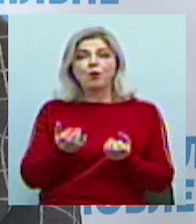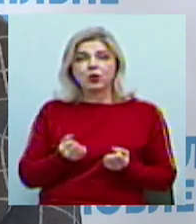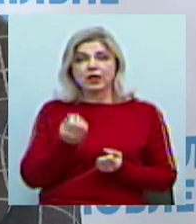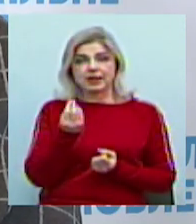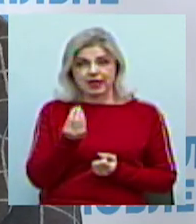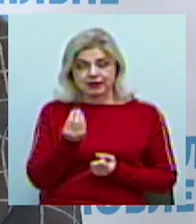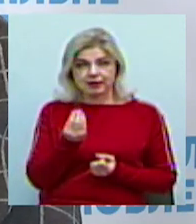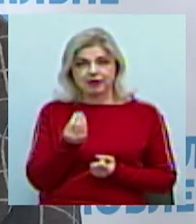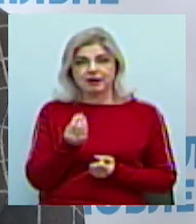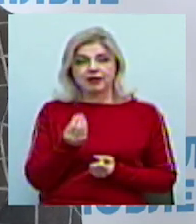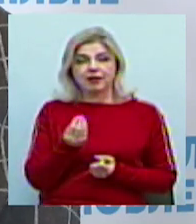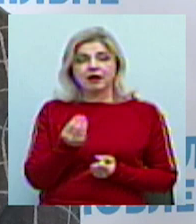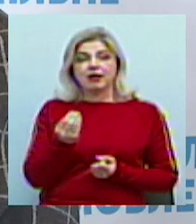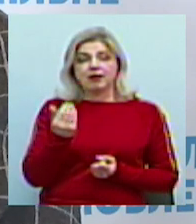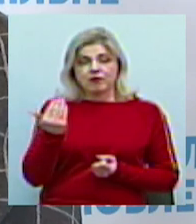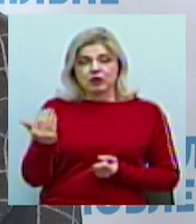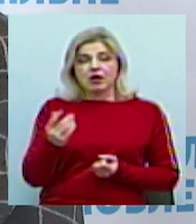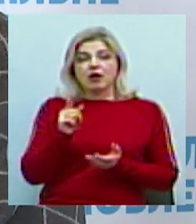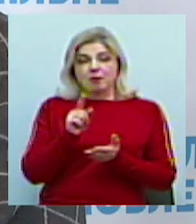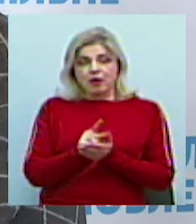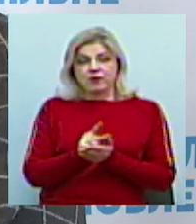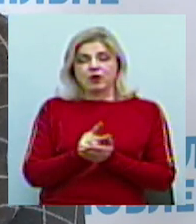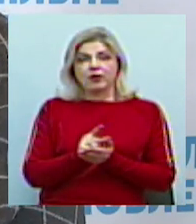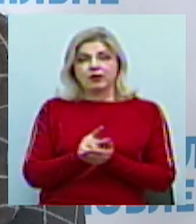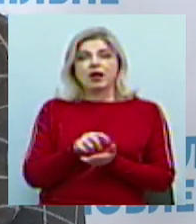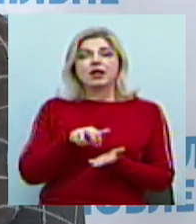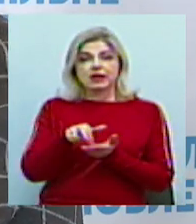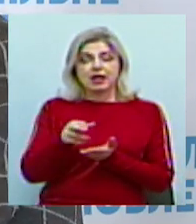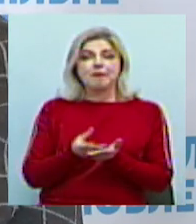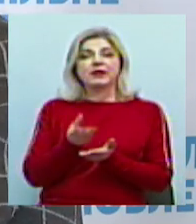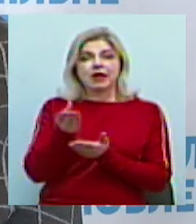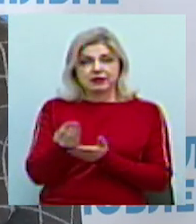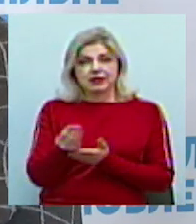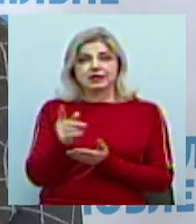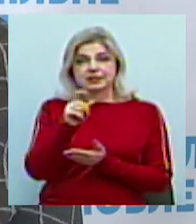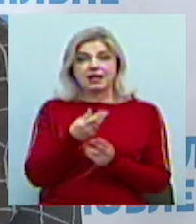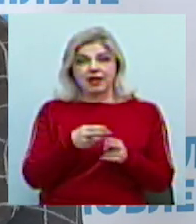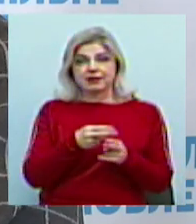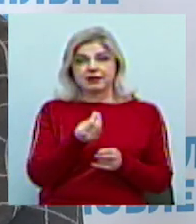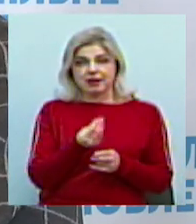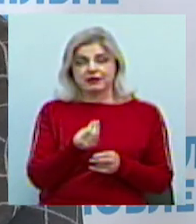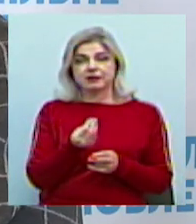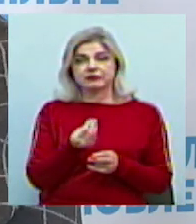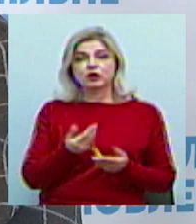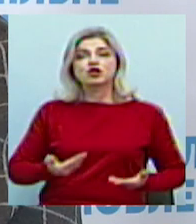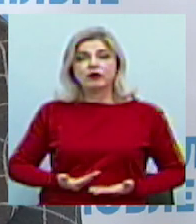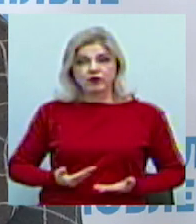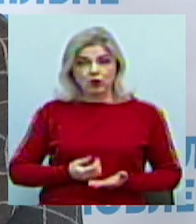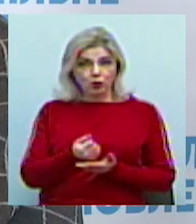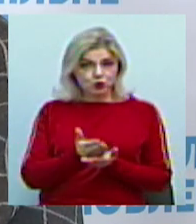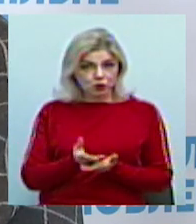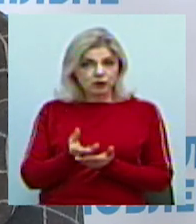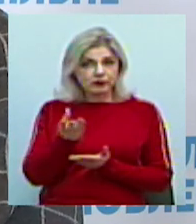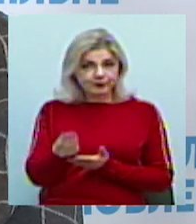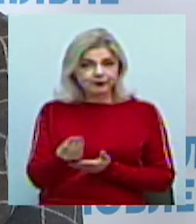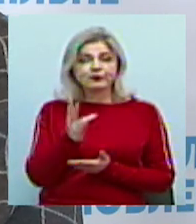руки. Тобто, їй, вона просто має обов'язок піти сплатити за рахунок цих коштів свої житлово-комунальні послуги, але